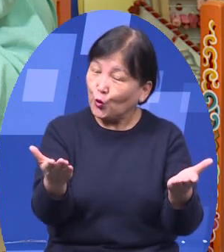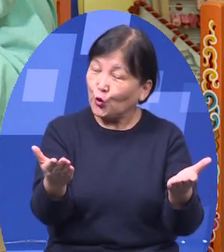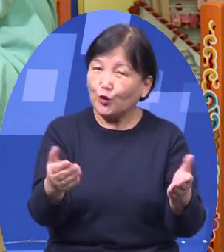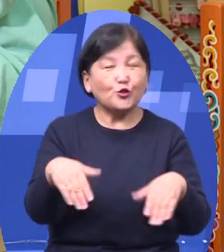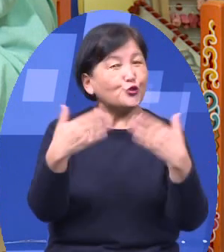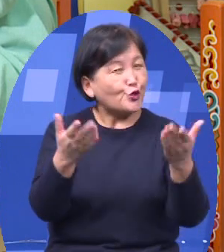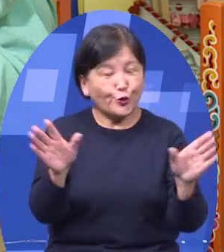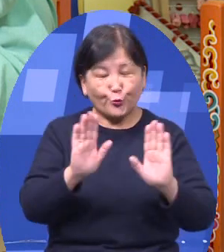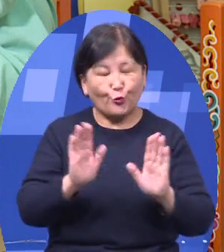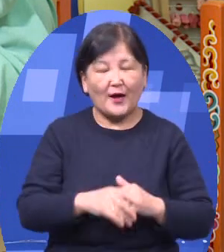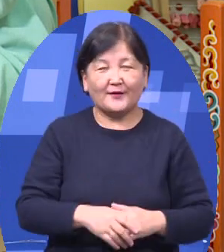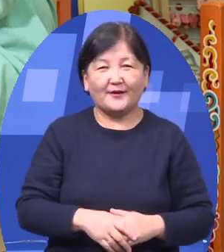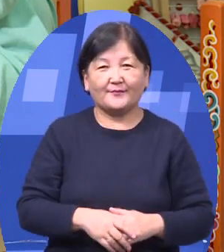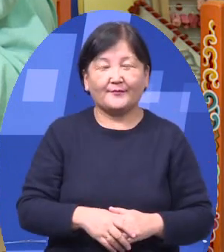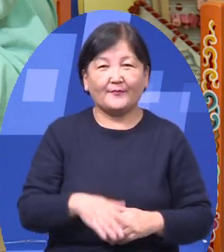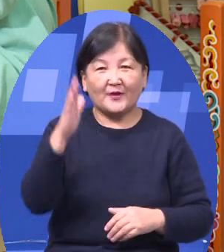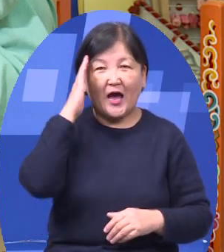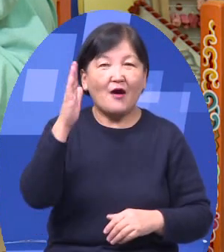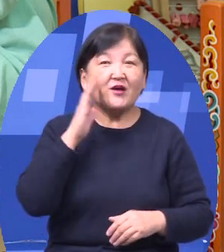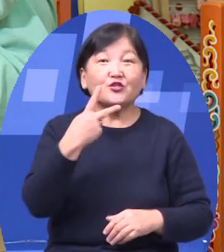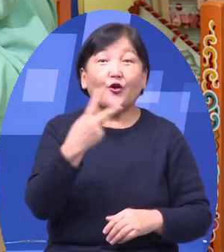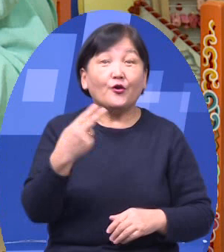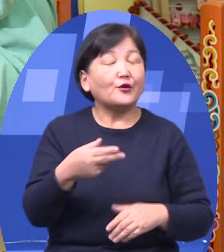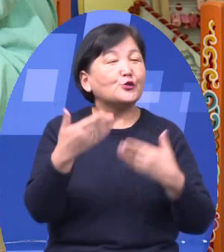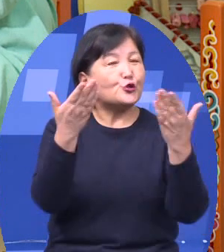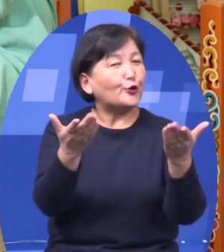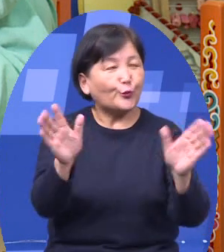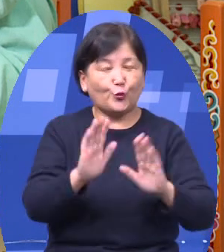ийн. Аав ээжтэй золгосон хүүхдүүдээ.